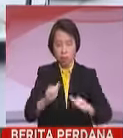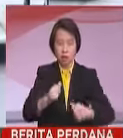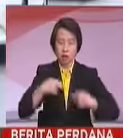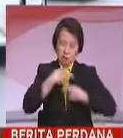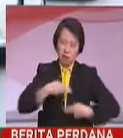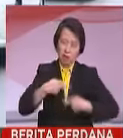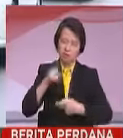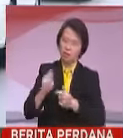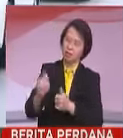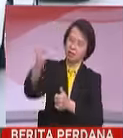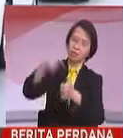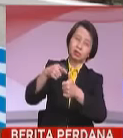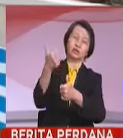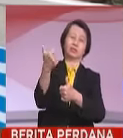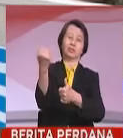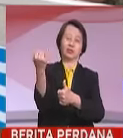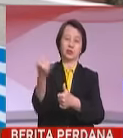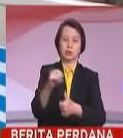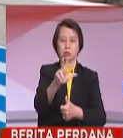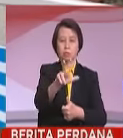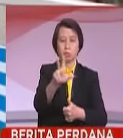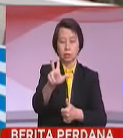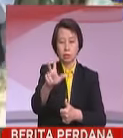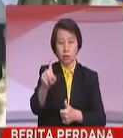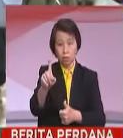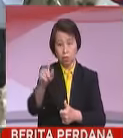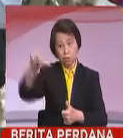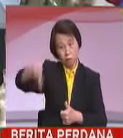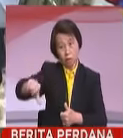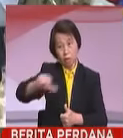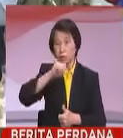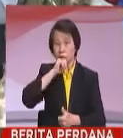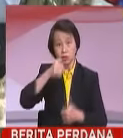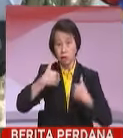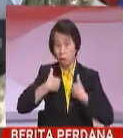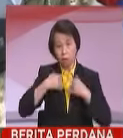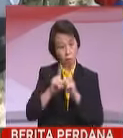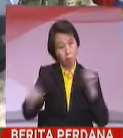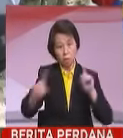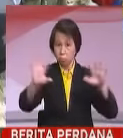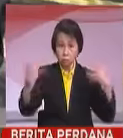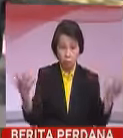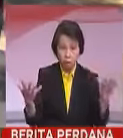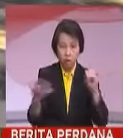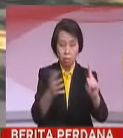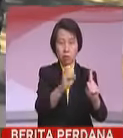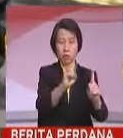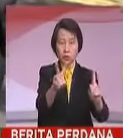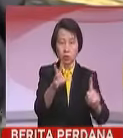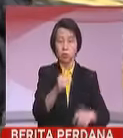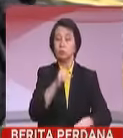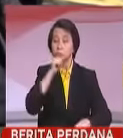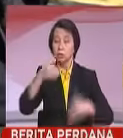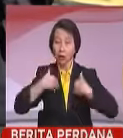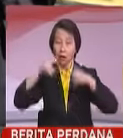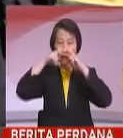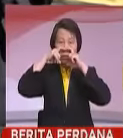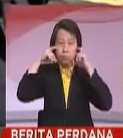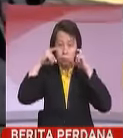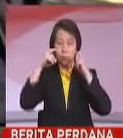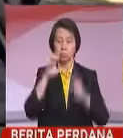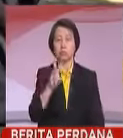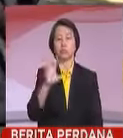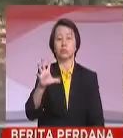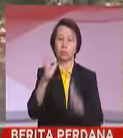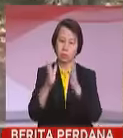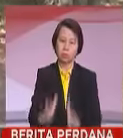hiburan tertinggi iaitu 331 kes, gagal mematuhi arahan penjarakan fizikal 102 kes dan tidak memakai pelitup muka